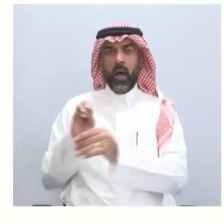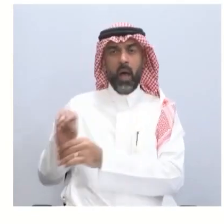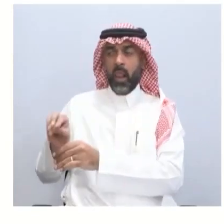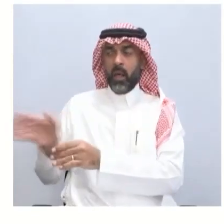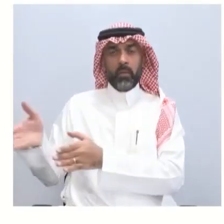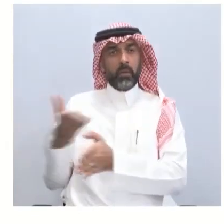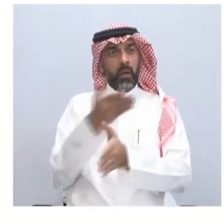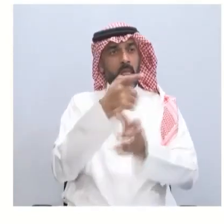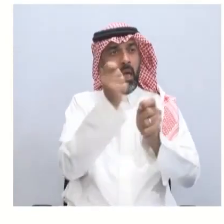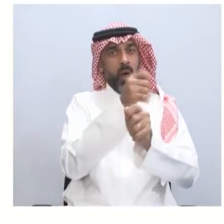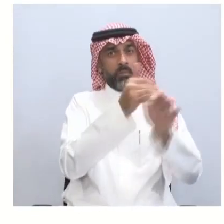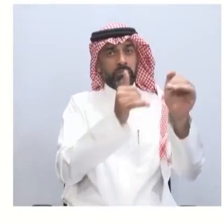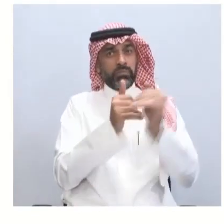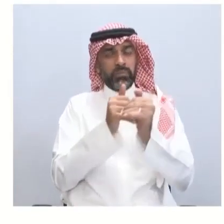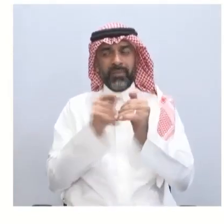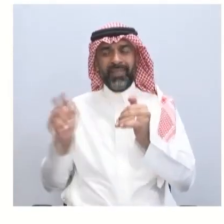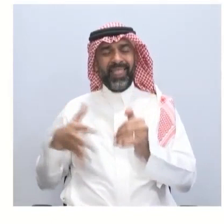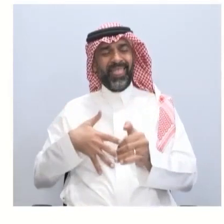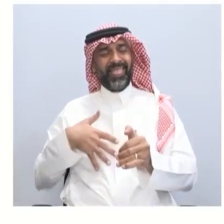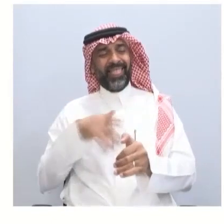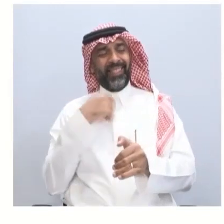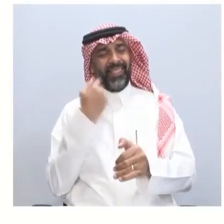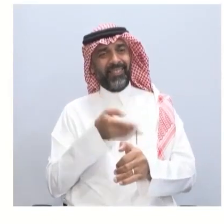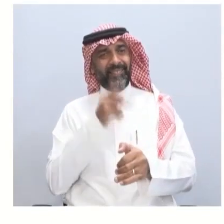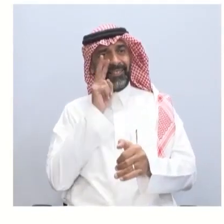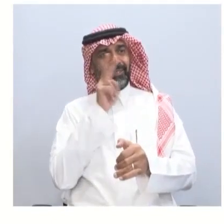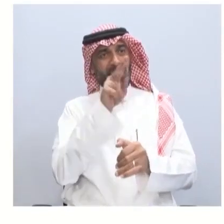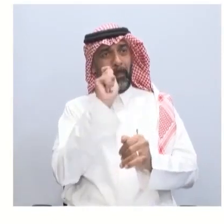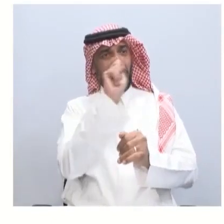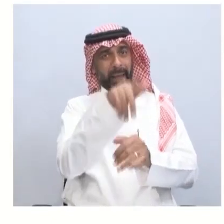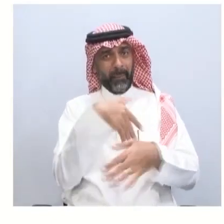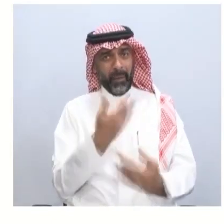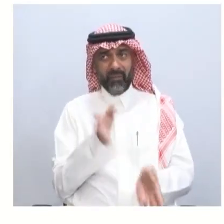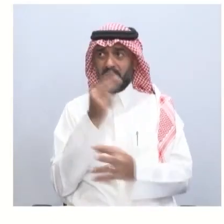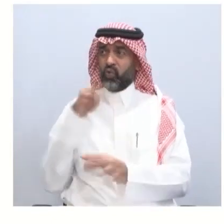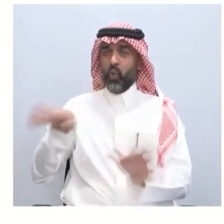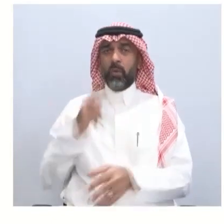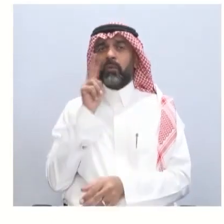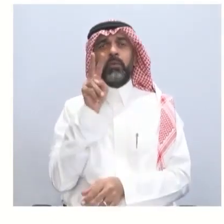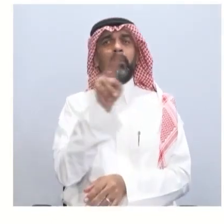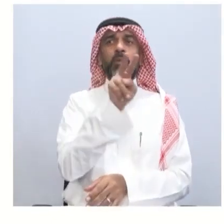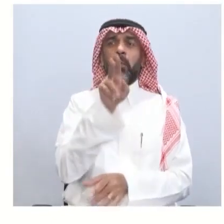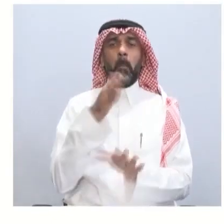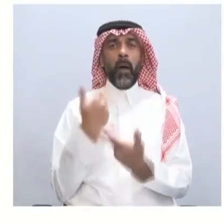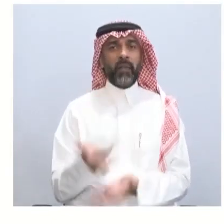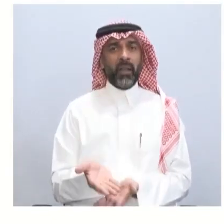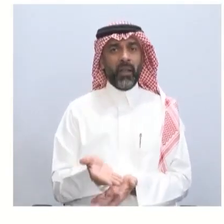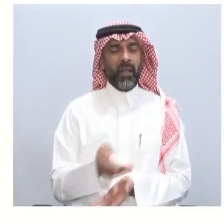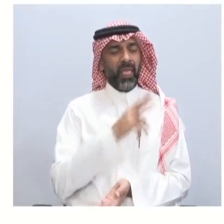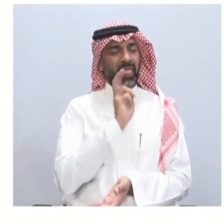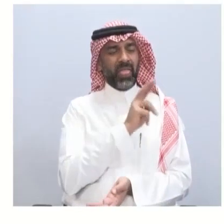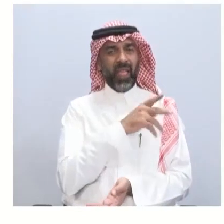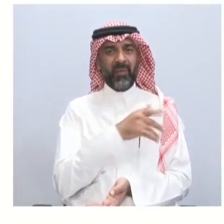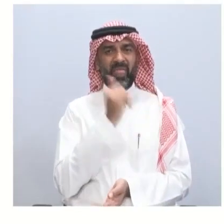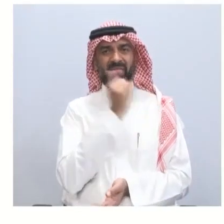يصدقوها وجلسوا يتهكمون بما قالت ففعلا حينما هجموا عليهم وقامت